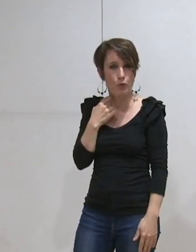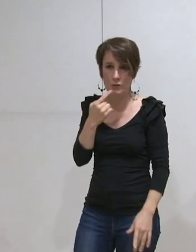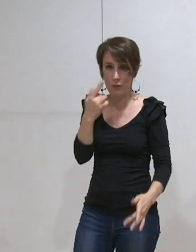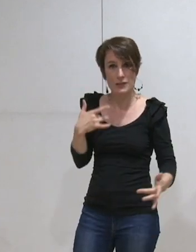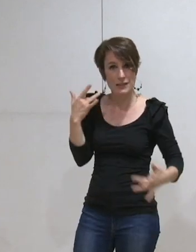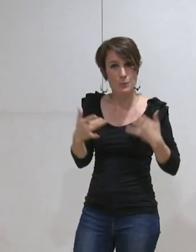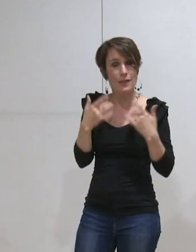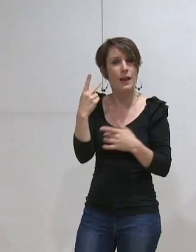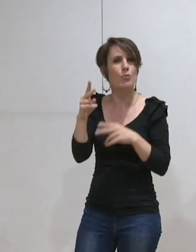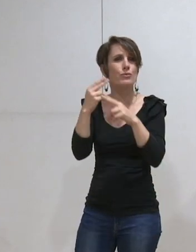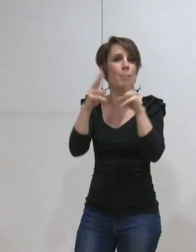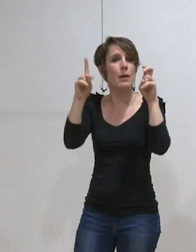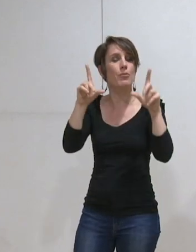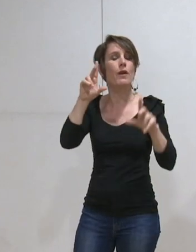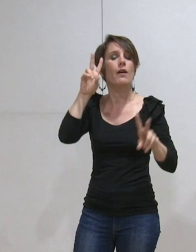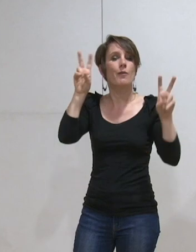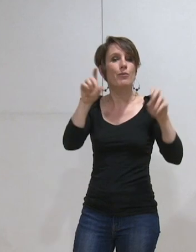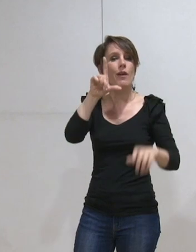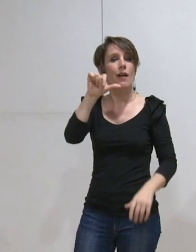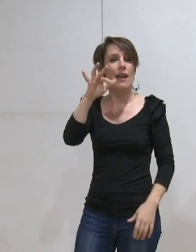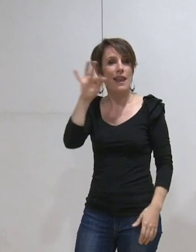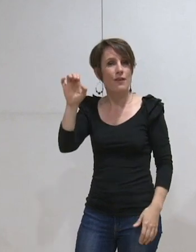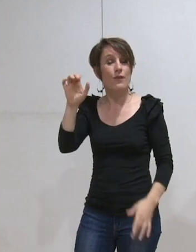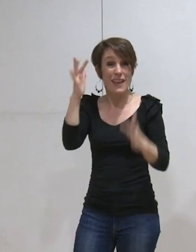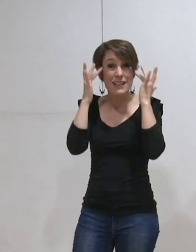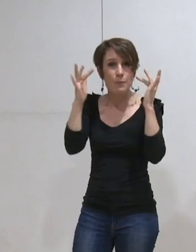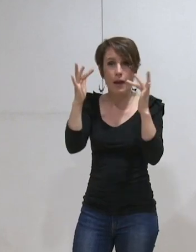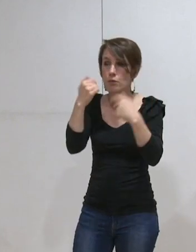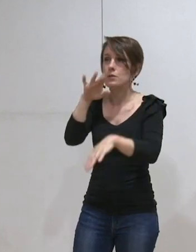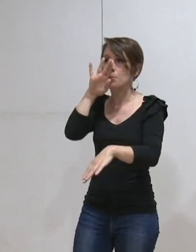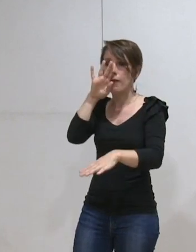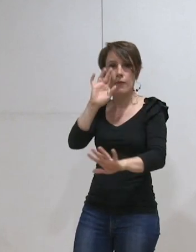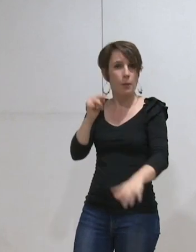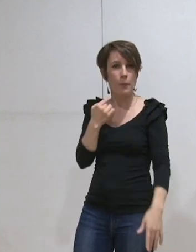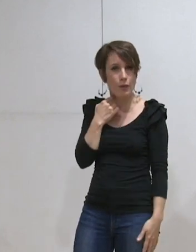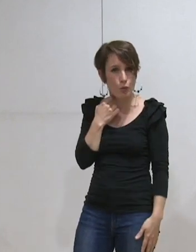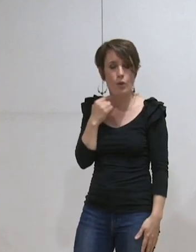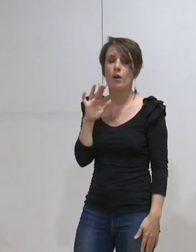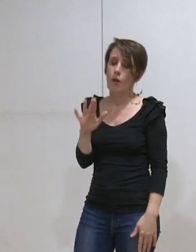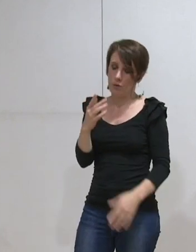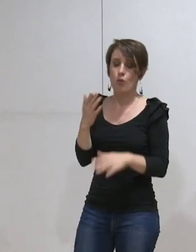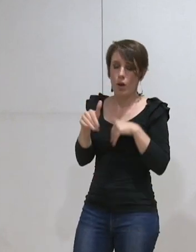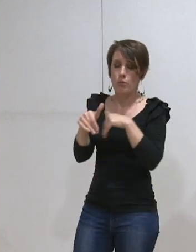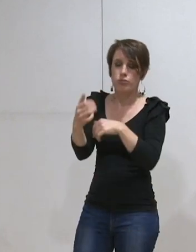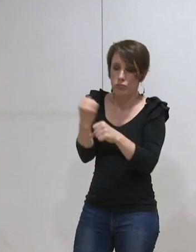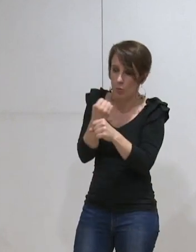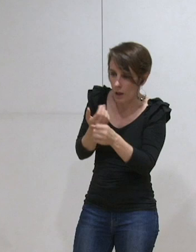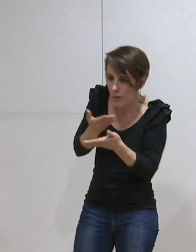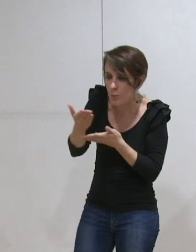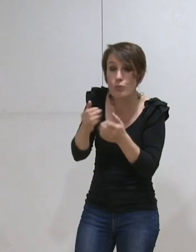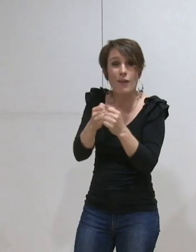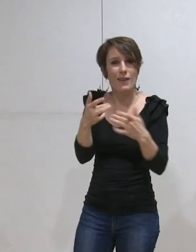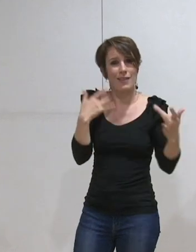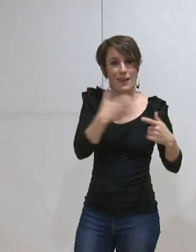life experience un travail est en cours entre la compagnie les services culturels et le théâtre municipal pour voir quel soutien